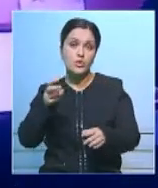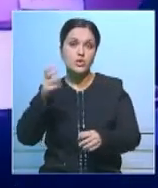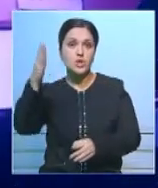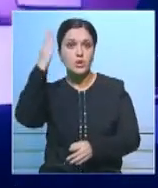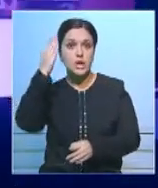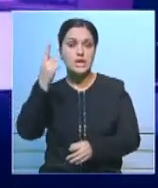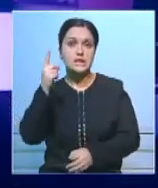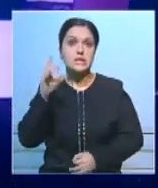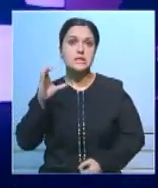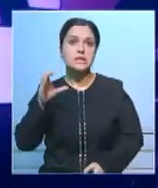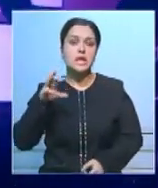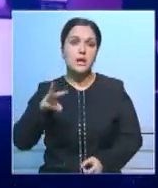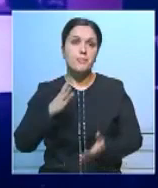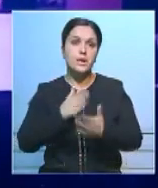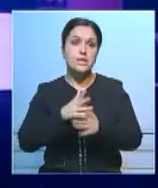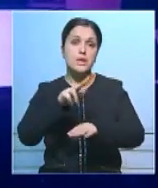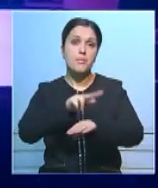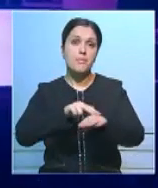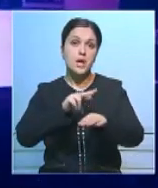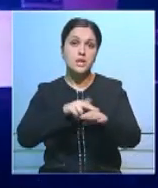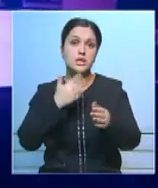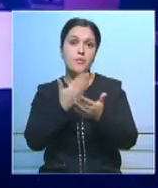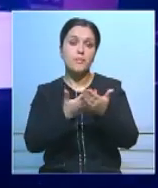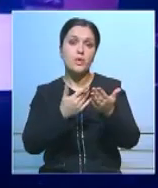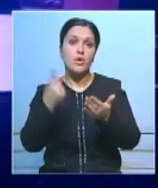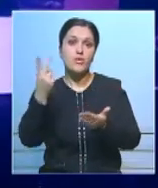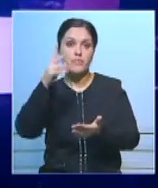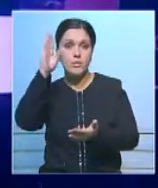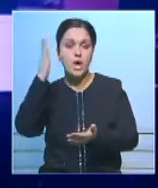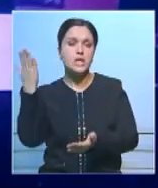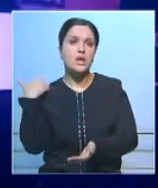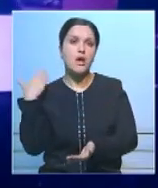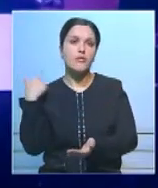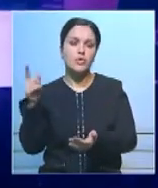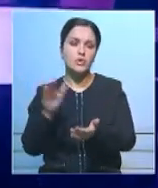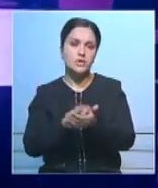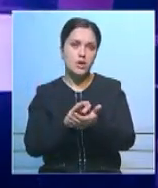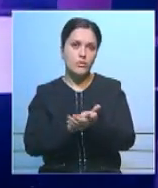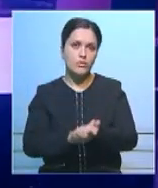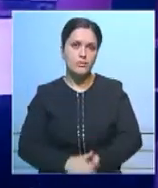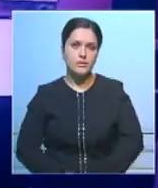голову почти на сантиметр. Полицейские же пояснили, что оба парня давно знакомы.